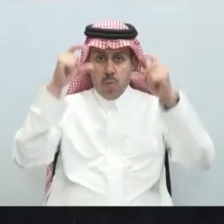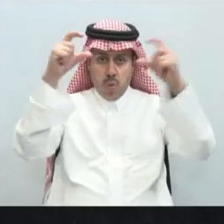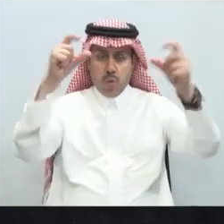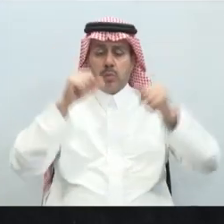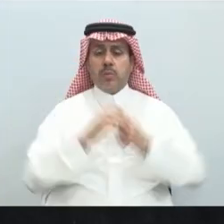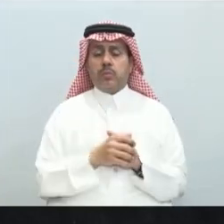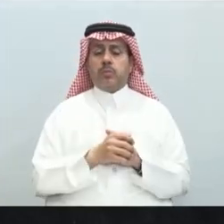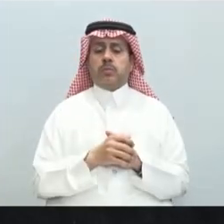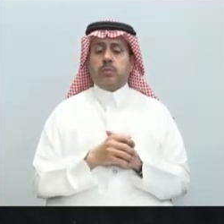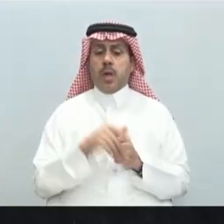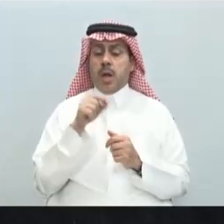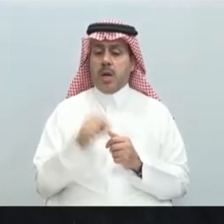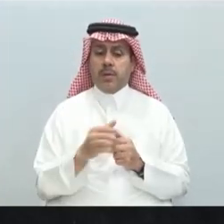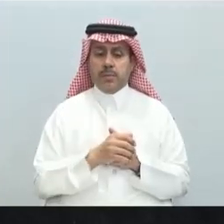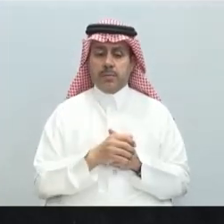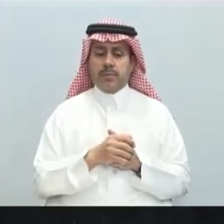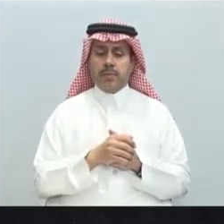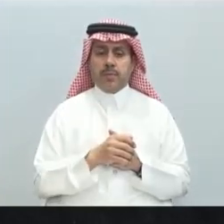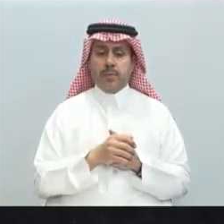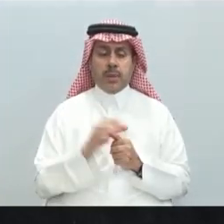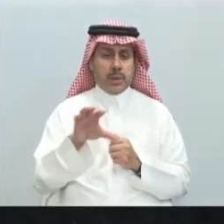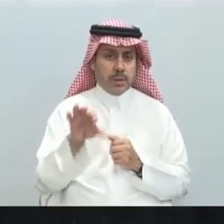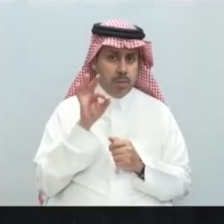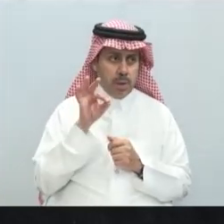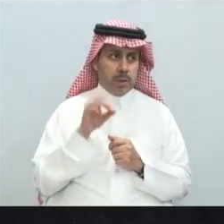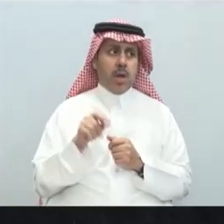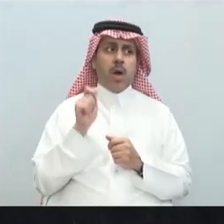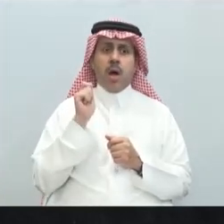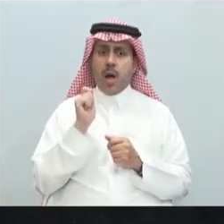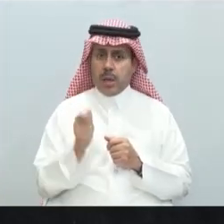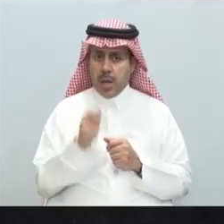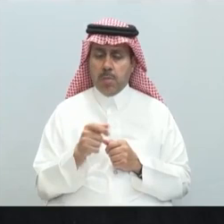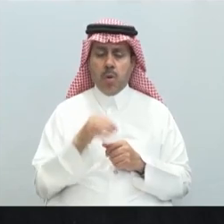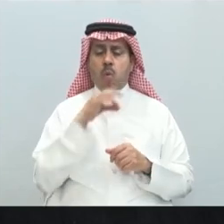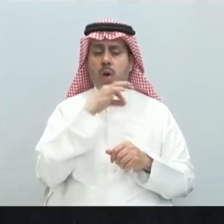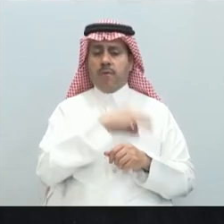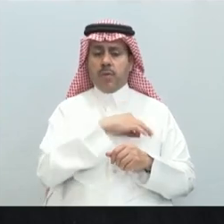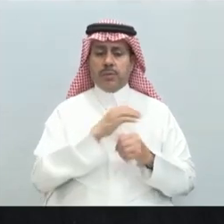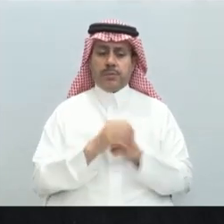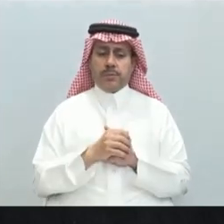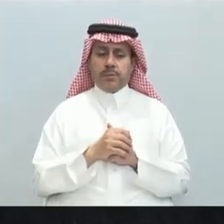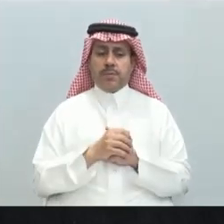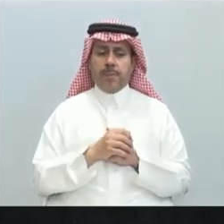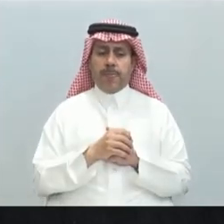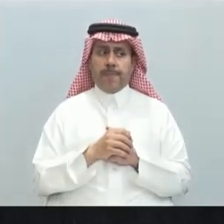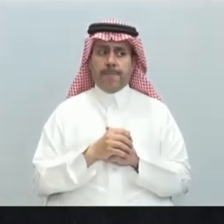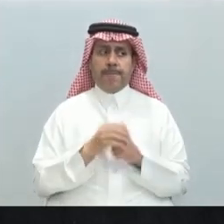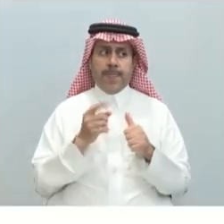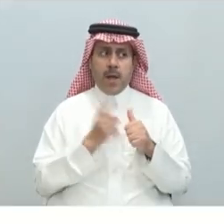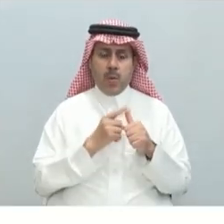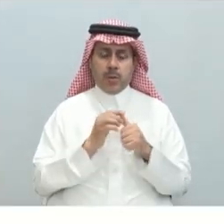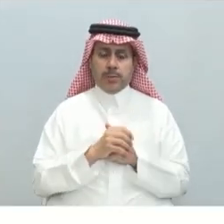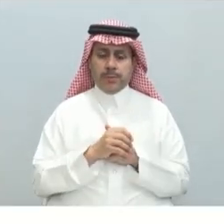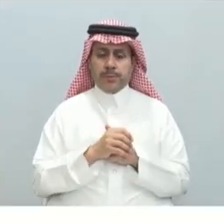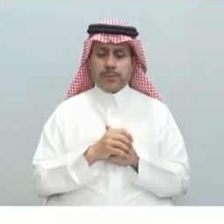المناسب للايات الان ناتي الى الاستنباط والاستخراج والتامل والتدبر للايات اول الفوائد